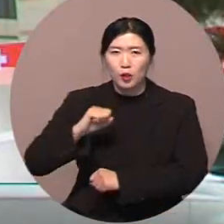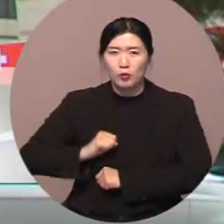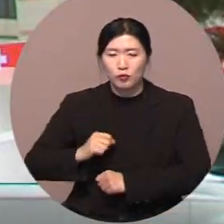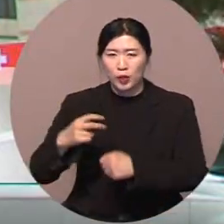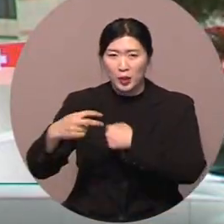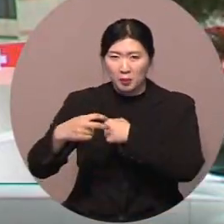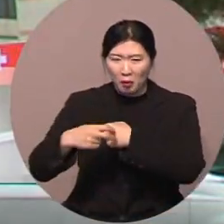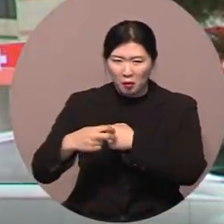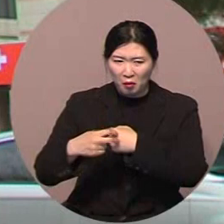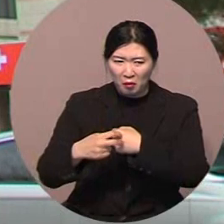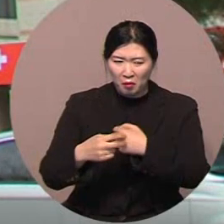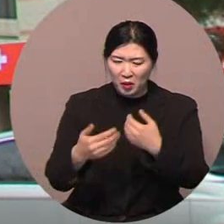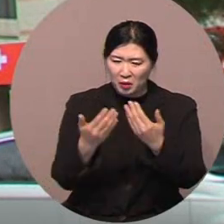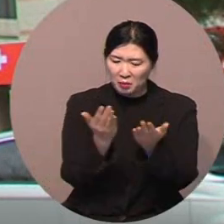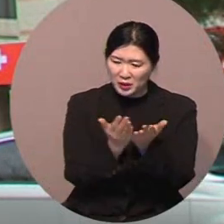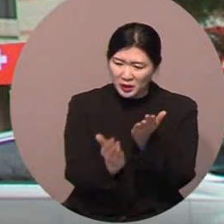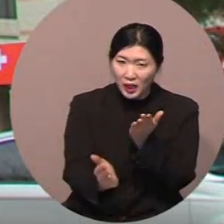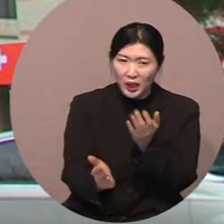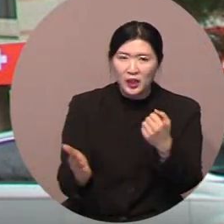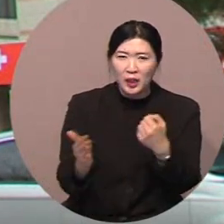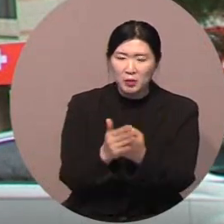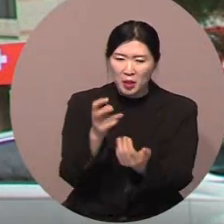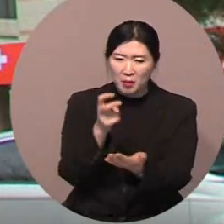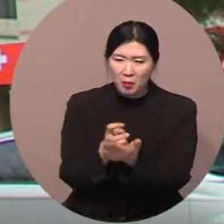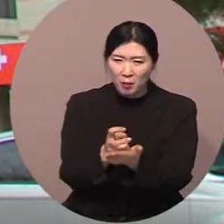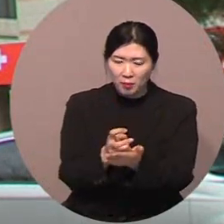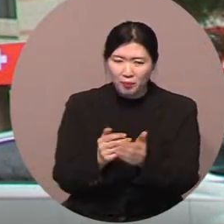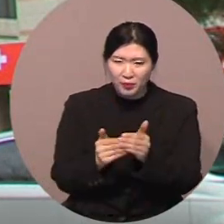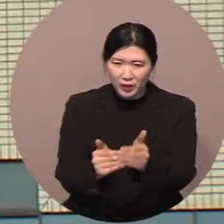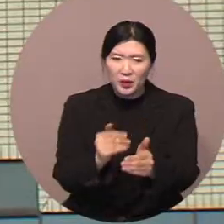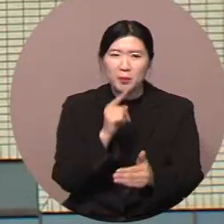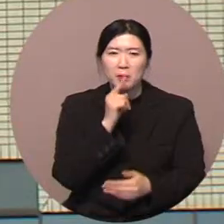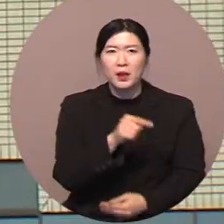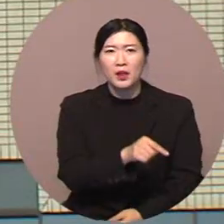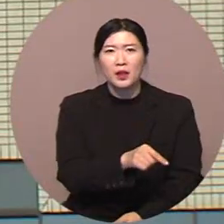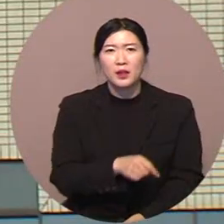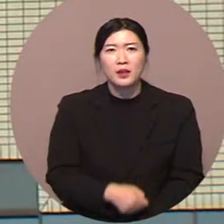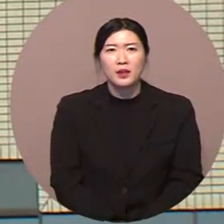형평성 문제를 들어 법안 개정에 반대한 것으로 알려졌습니다